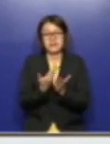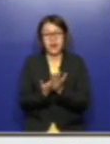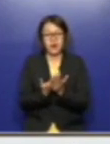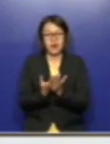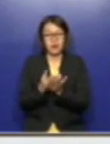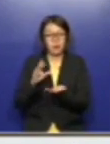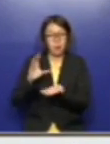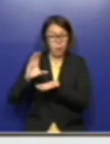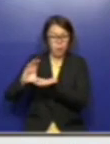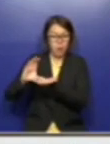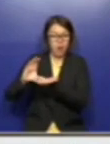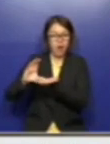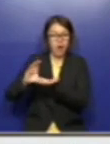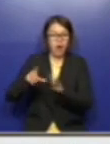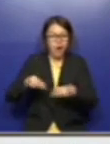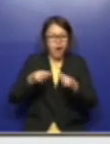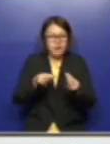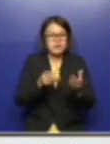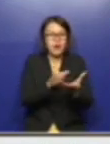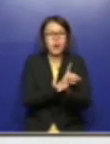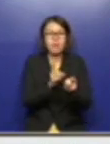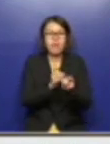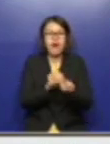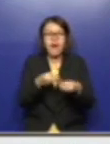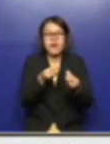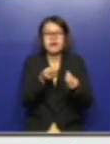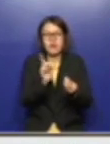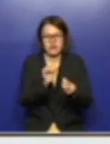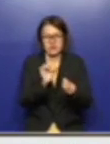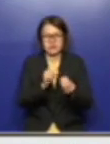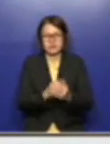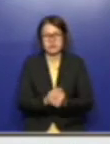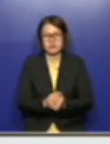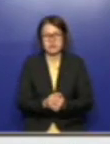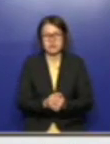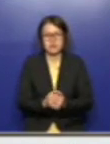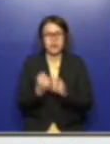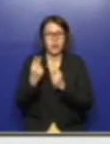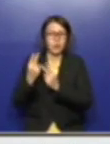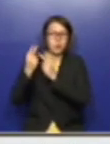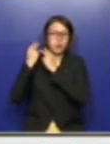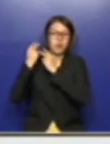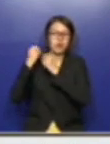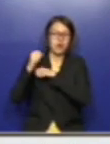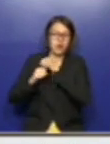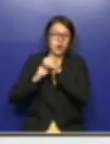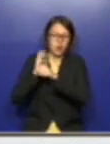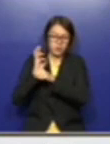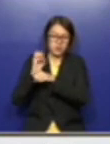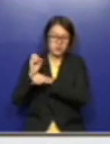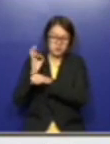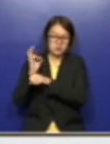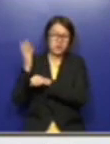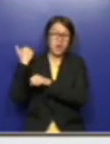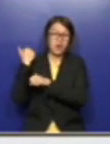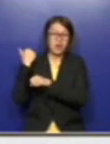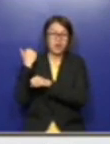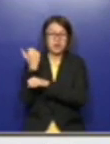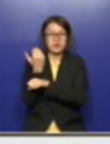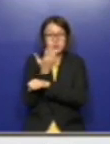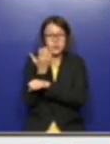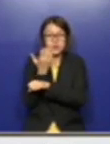ำนวนมากนี้เนี่ยให้อะไรกับสังคมบ้างอย่างน้อยถ้าย้อนกลับไป 5-6-7 ปีที่แล้วครับที่ไม่มีทีวีดิจิต